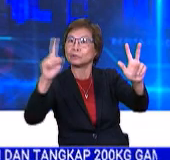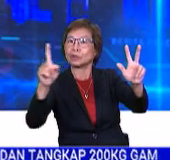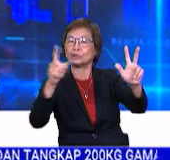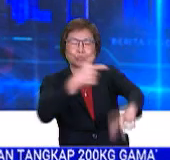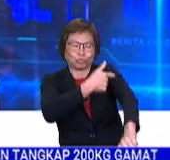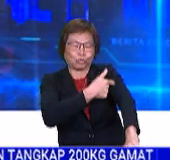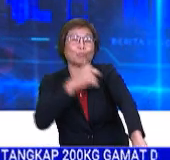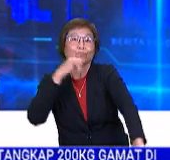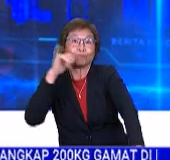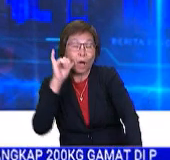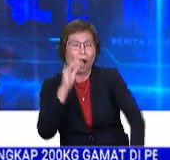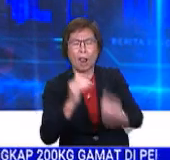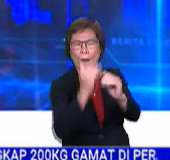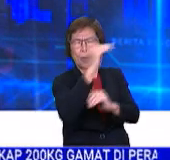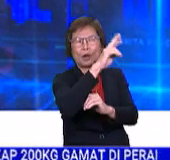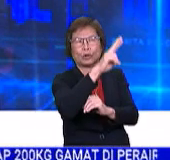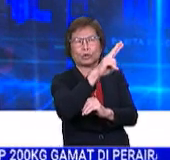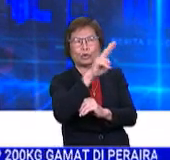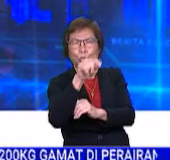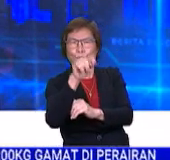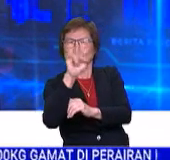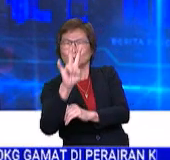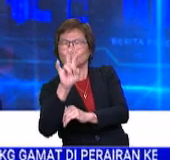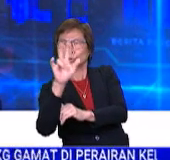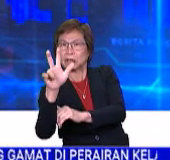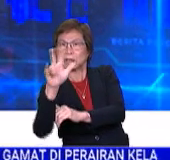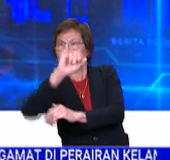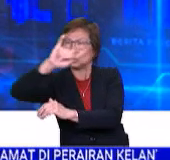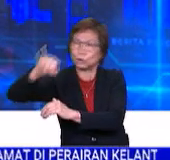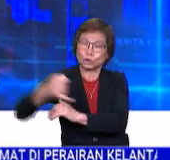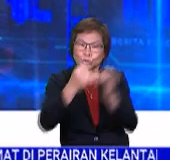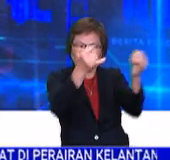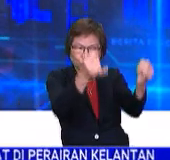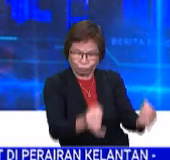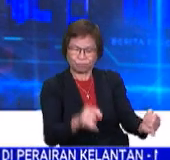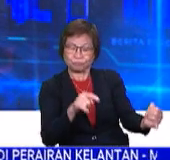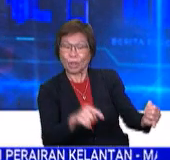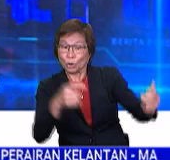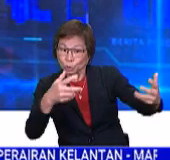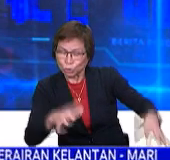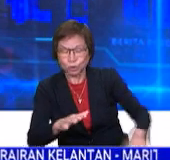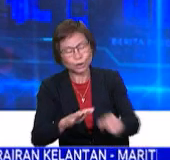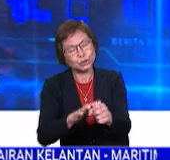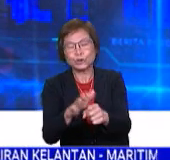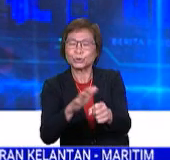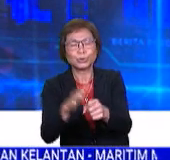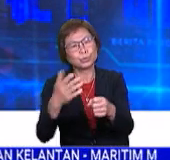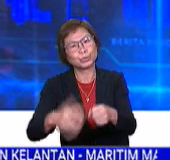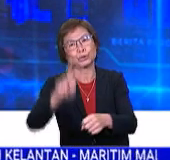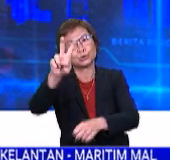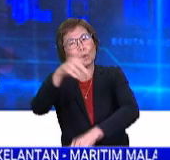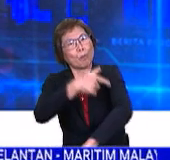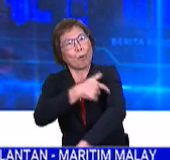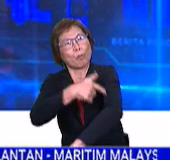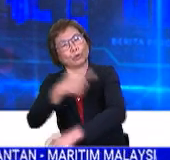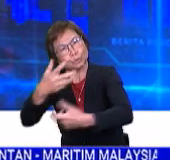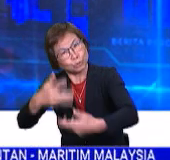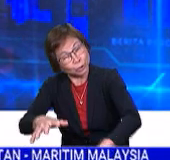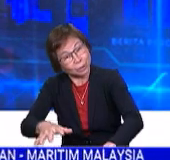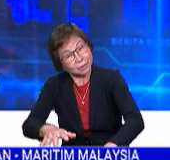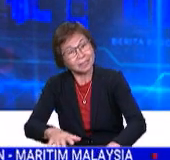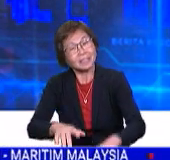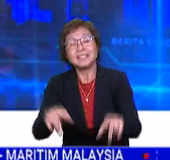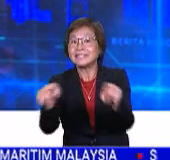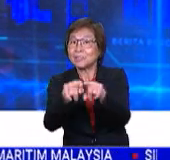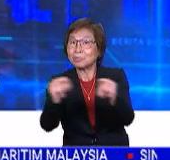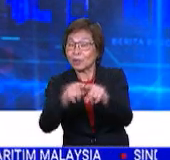313,761 dos serta lebih 2.73 juta individu telah lengkap menerima dua dos vaksin. Adalah